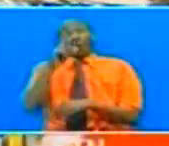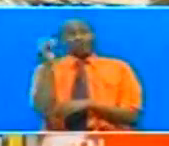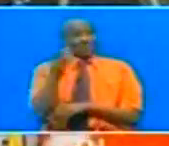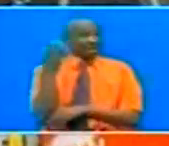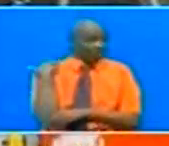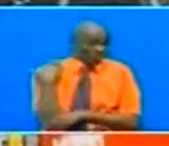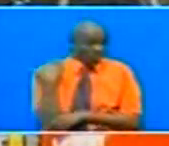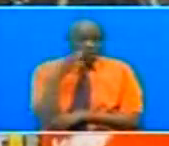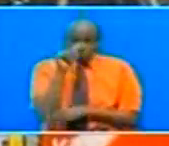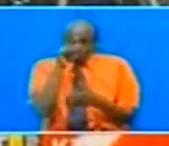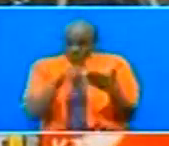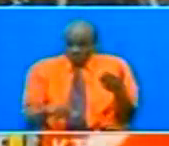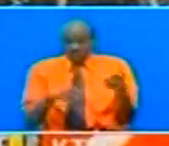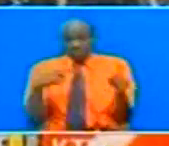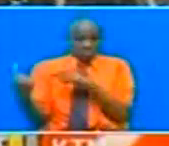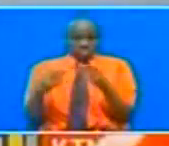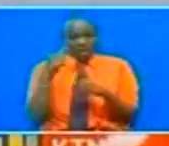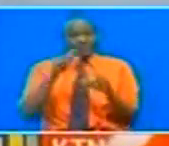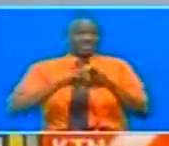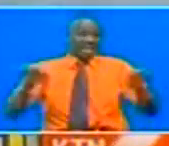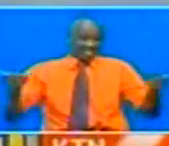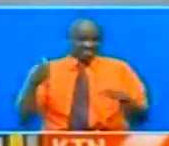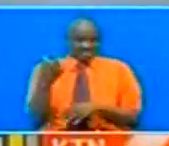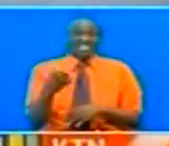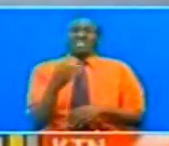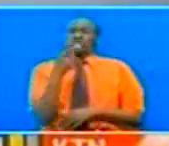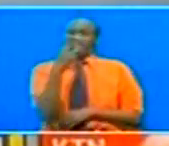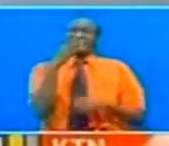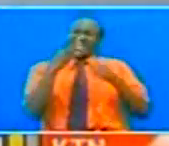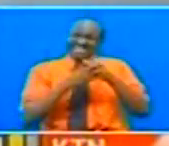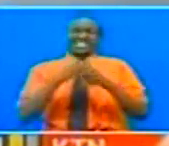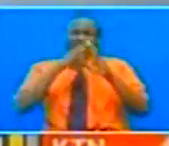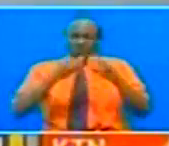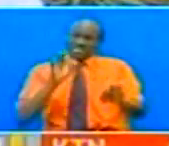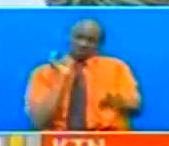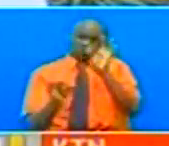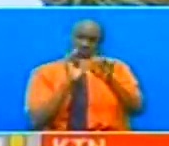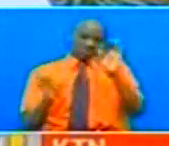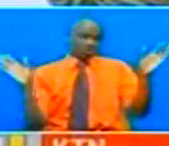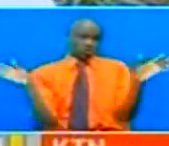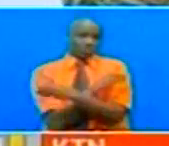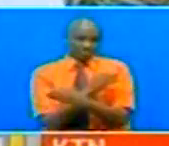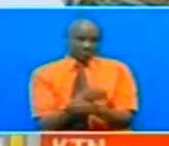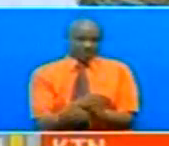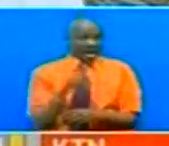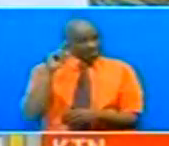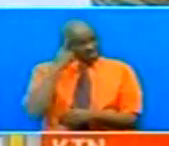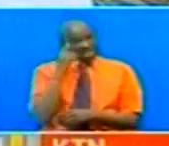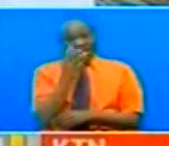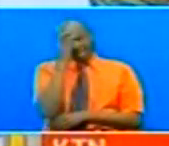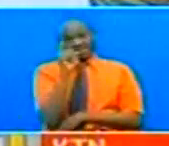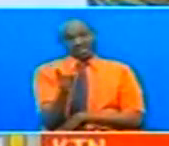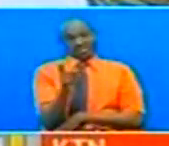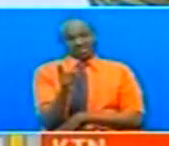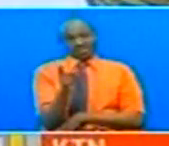uliopita kutokana na ugomvi wa umiliki wa ardhi. Nyumba zaidi ya 28 ziliteketezwa. Inaonekana ni muhuri, ni kiapo.